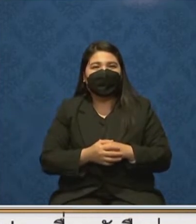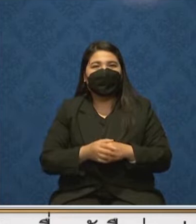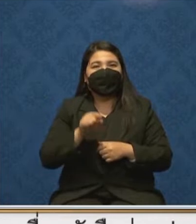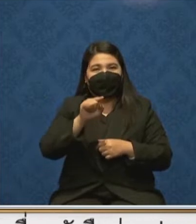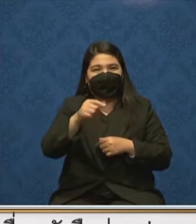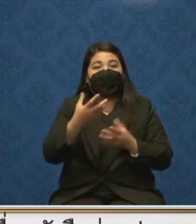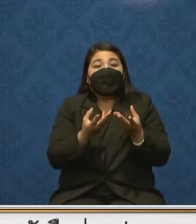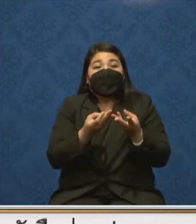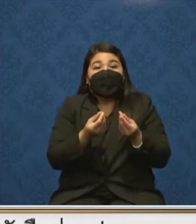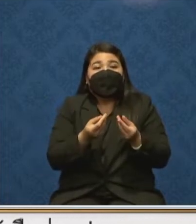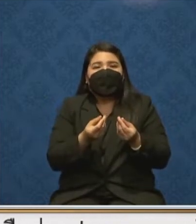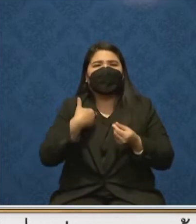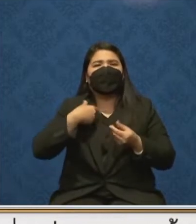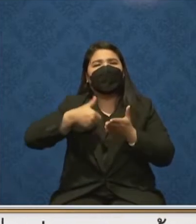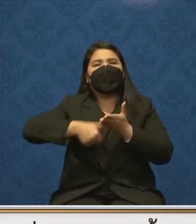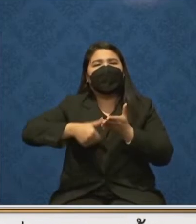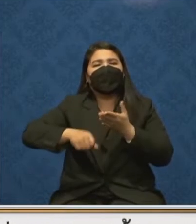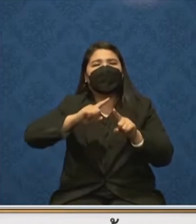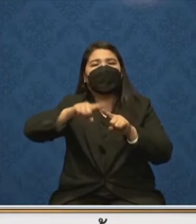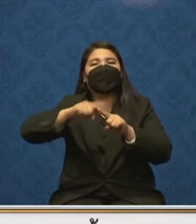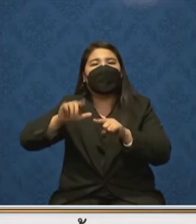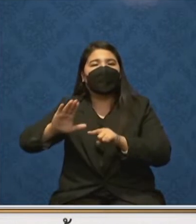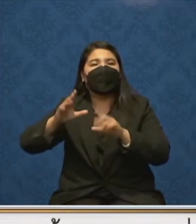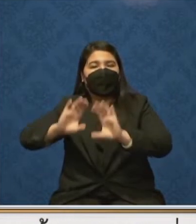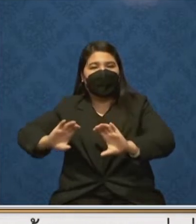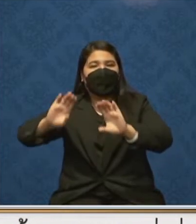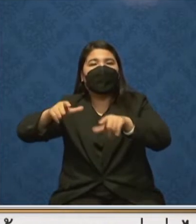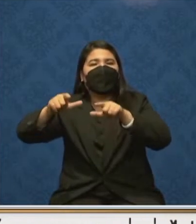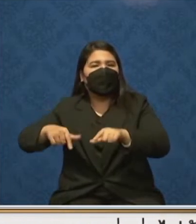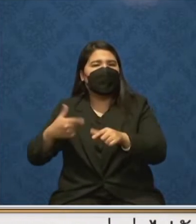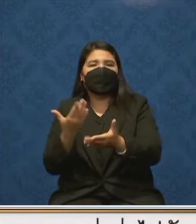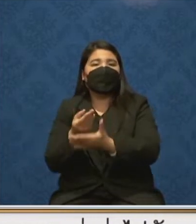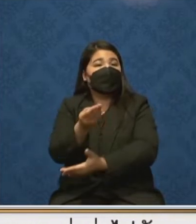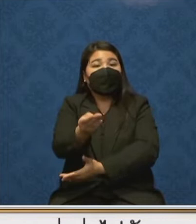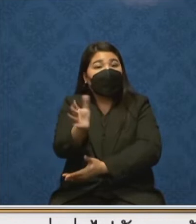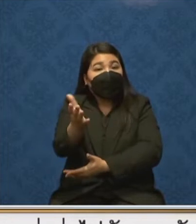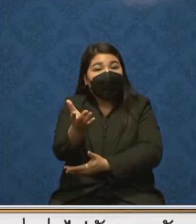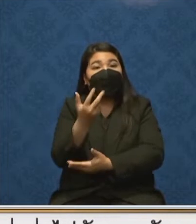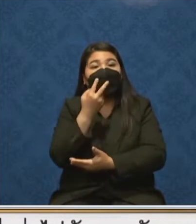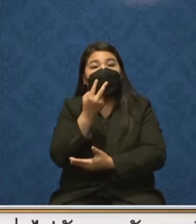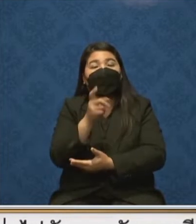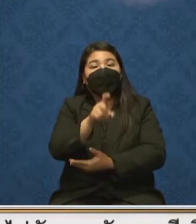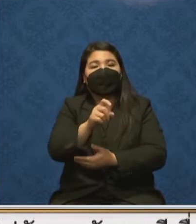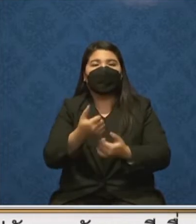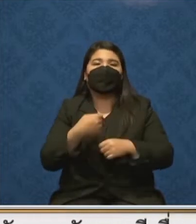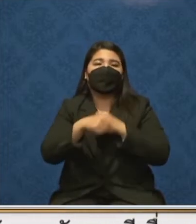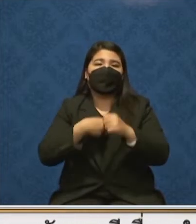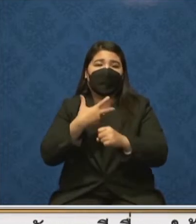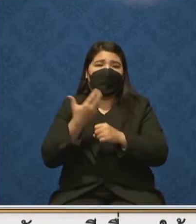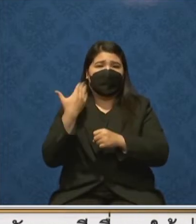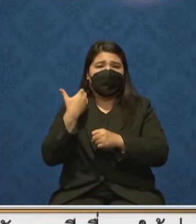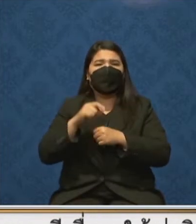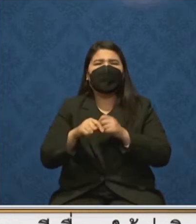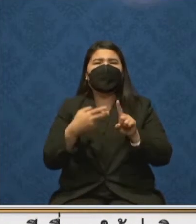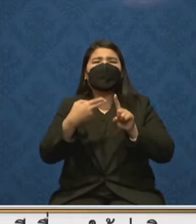าศสดีที่ด ถูกปรบรถโดยรัฐบาล ก็จะไม่คืนไดเขาจริงๆ